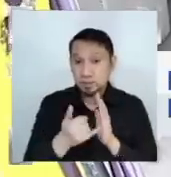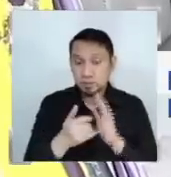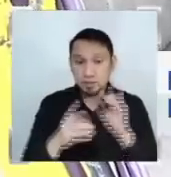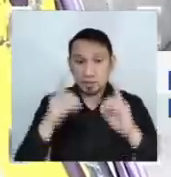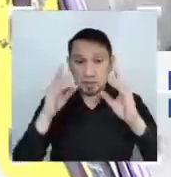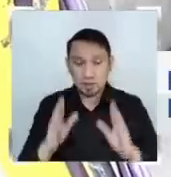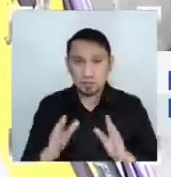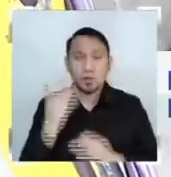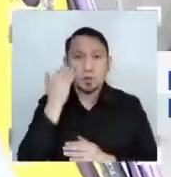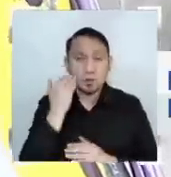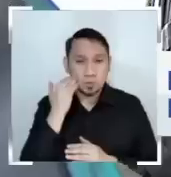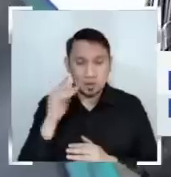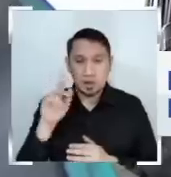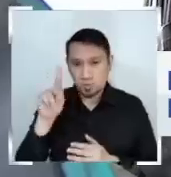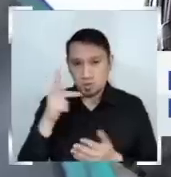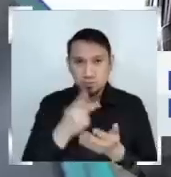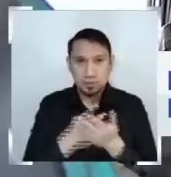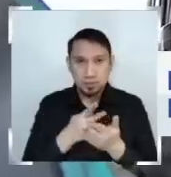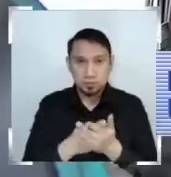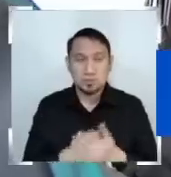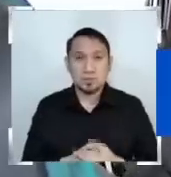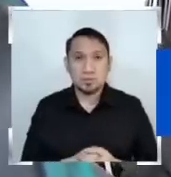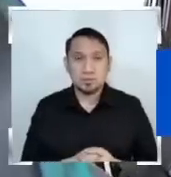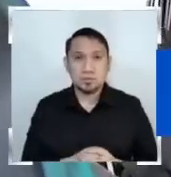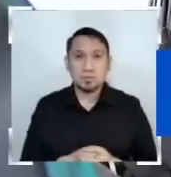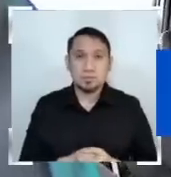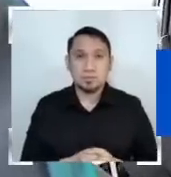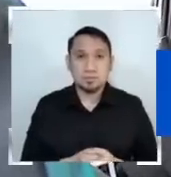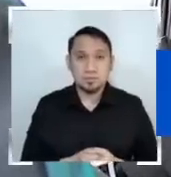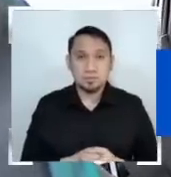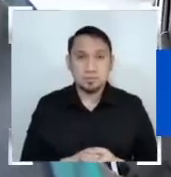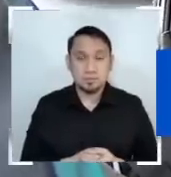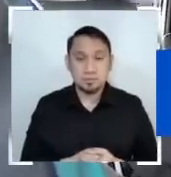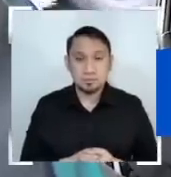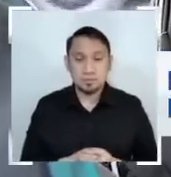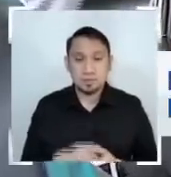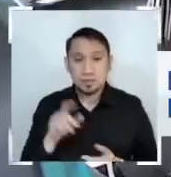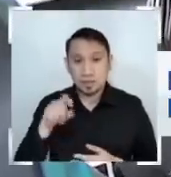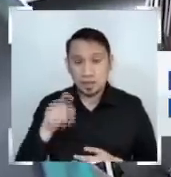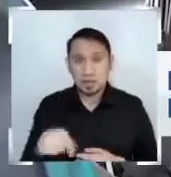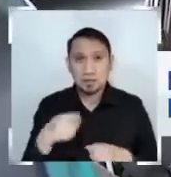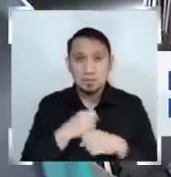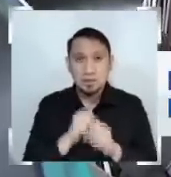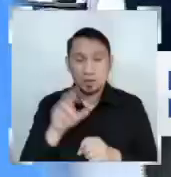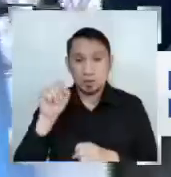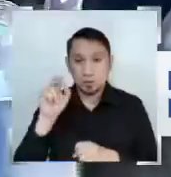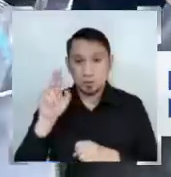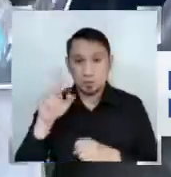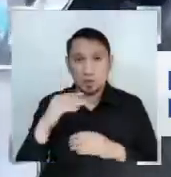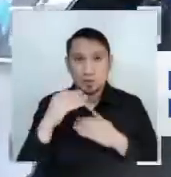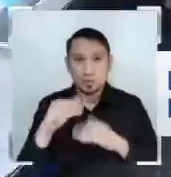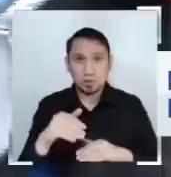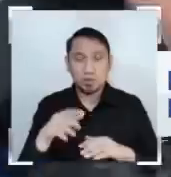ang pisong provisional fare increase. Dapat yan, gawin 12 yung minimum yan, pantay-pantay na yan.